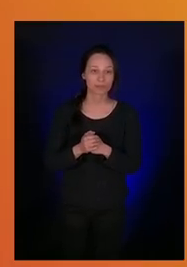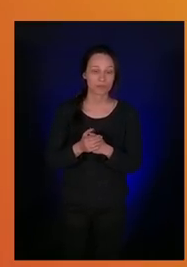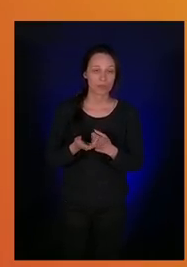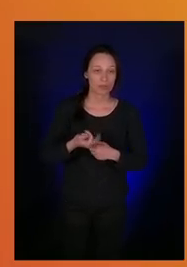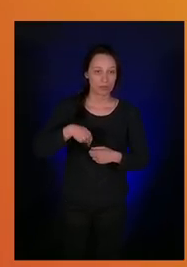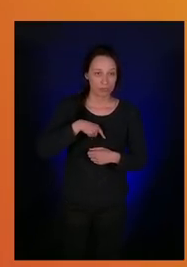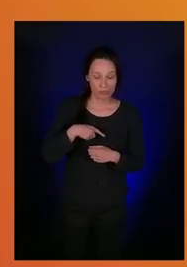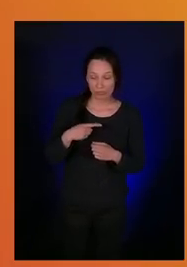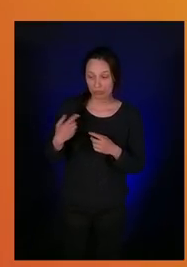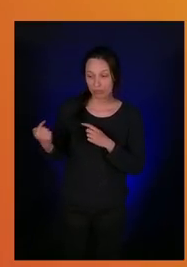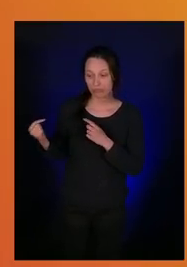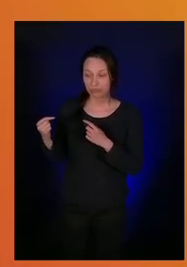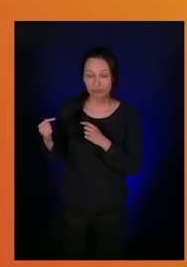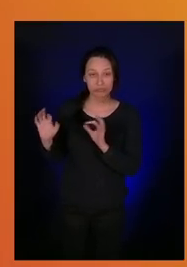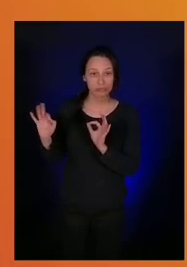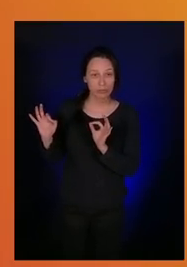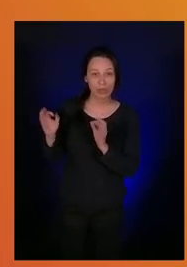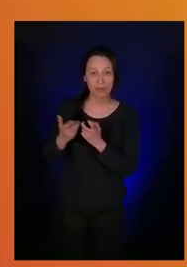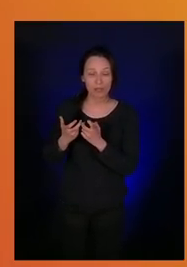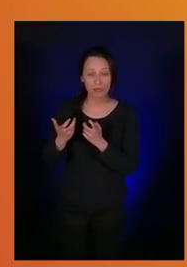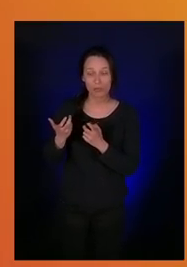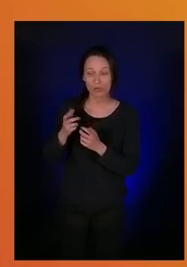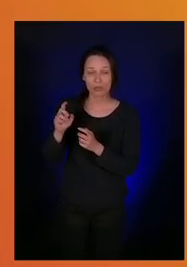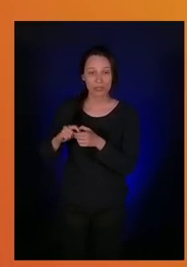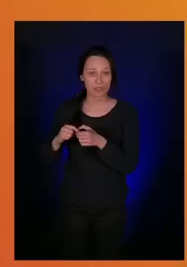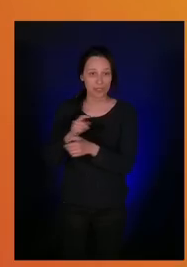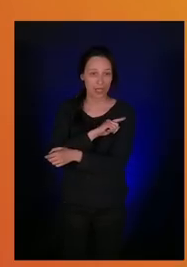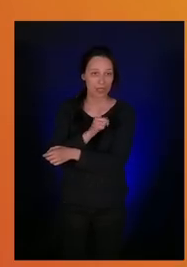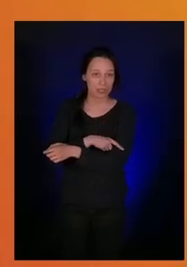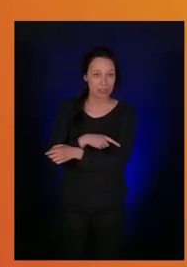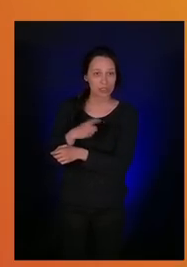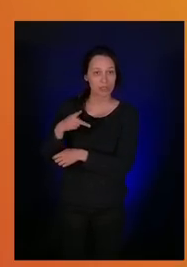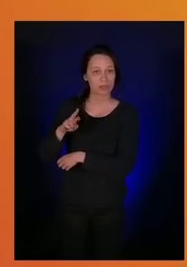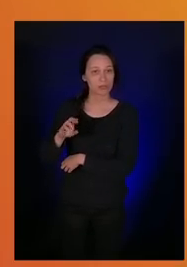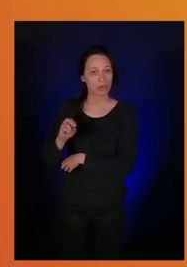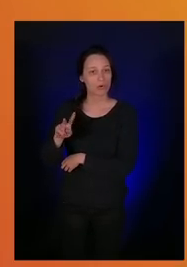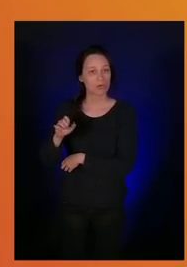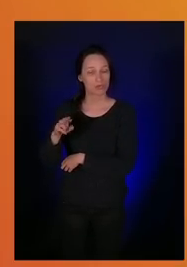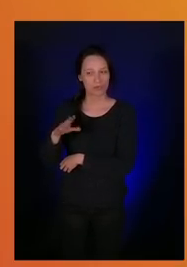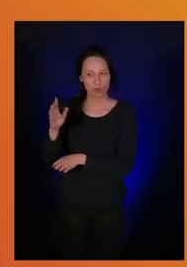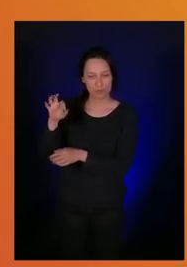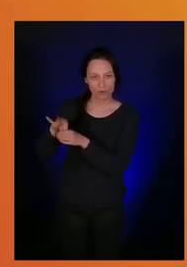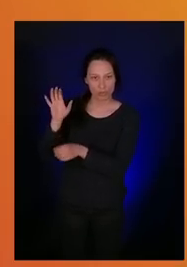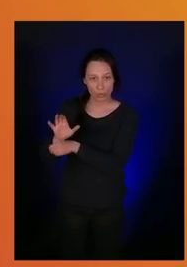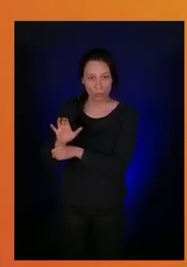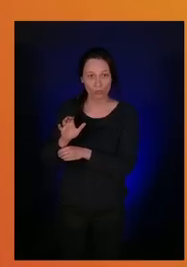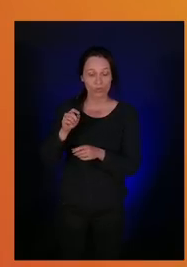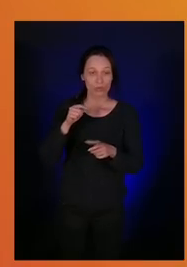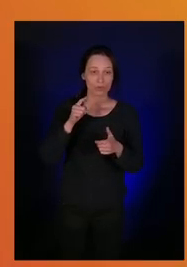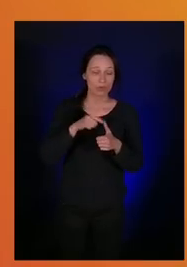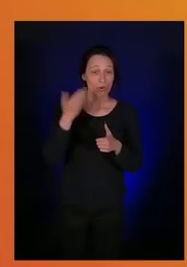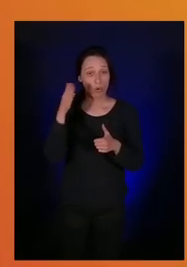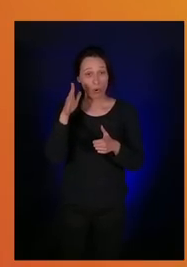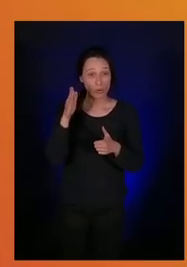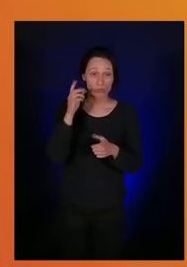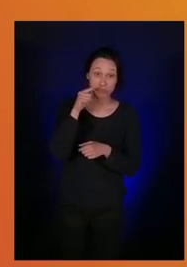syndicat Énergie Provence donc, qui vote contre, la centrale de Martigues qui s'est abstenue, le syndicat UFICT Provence qui